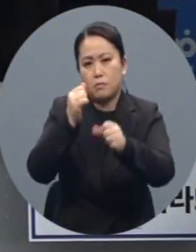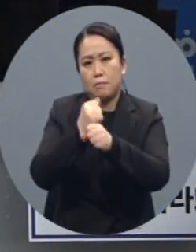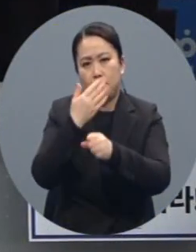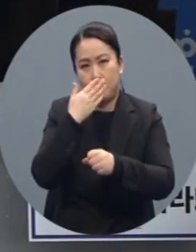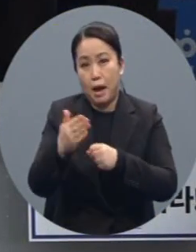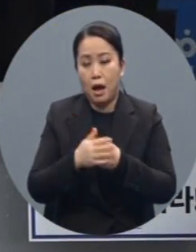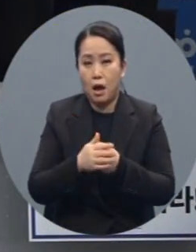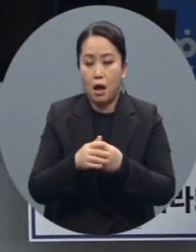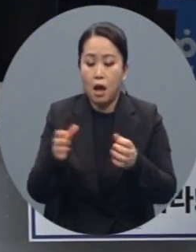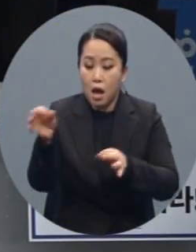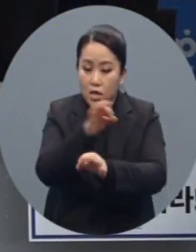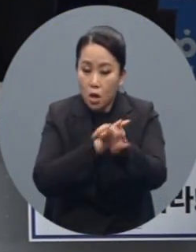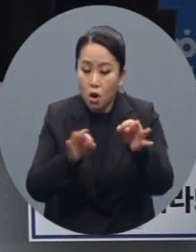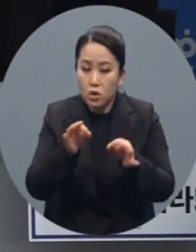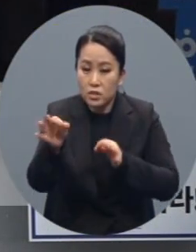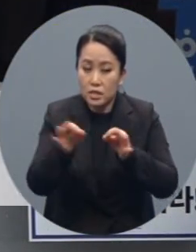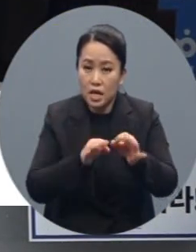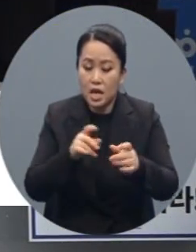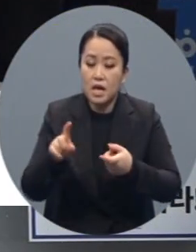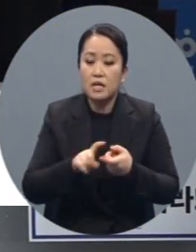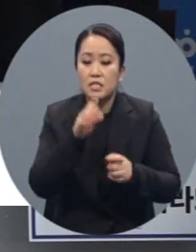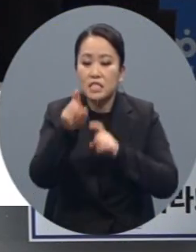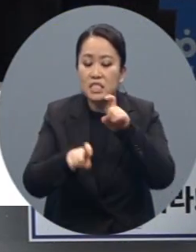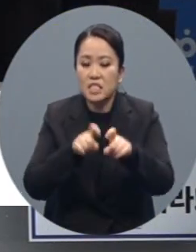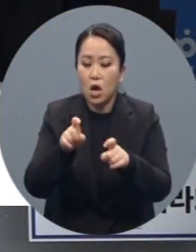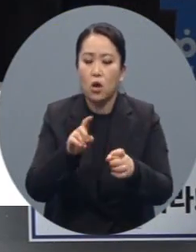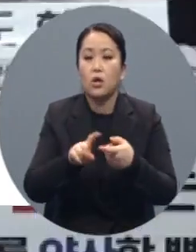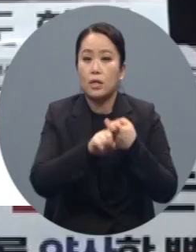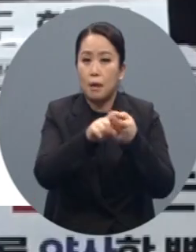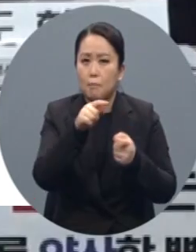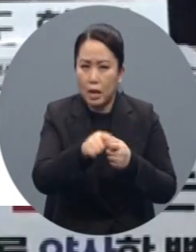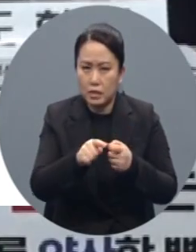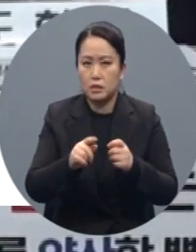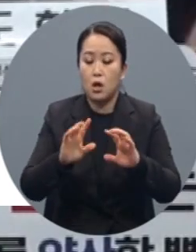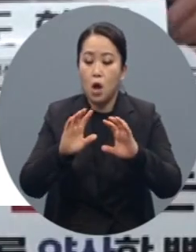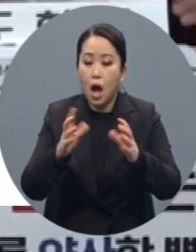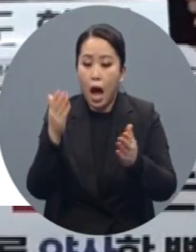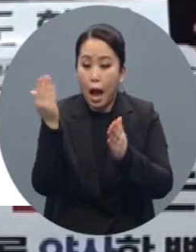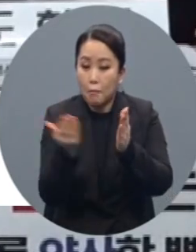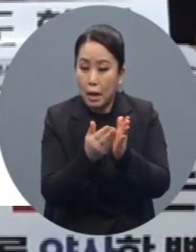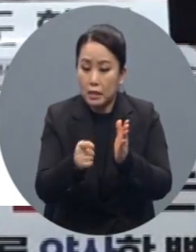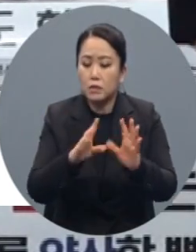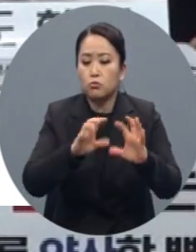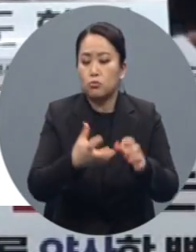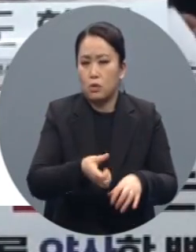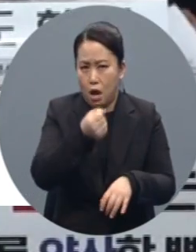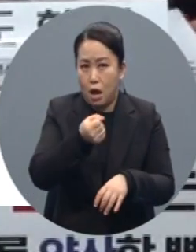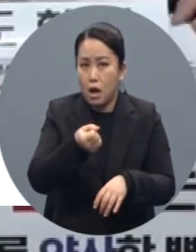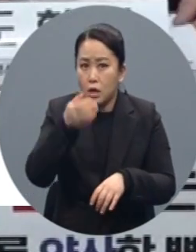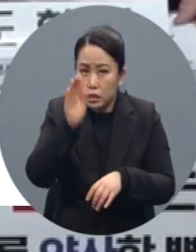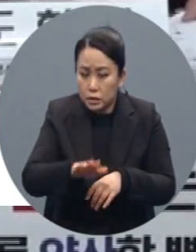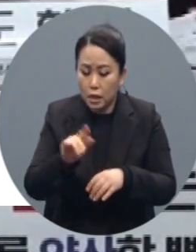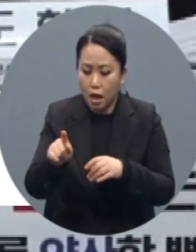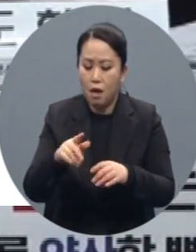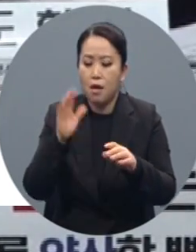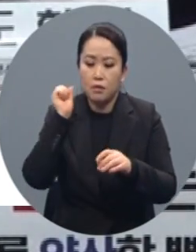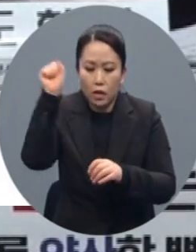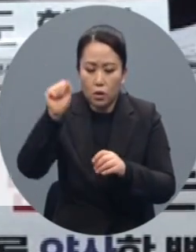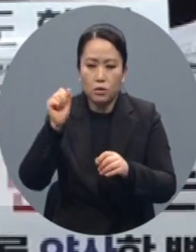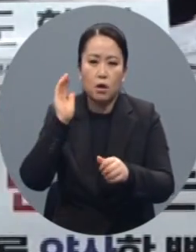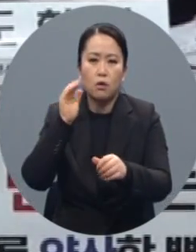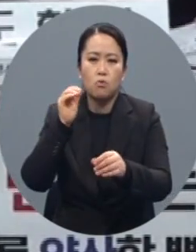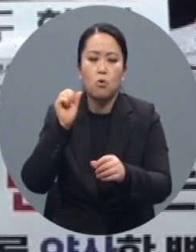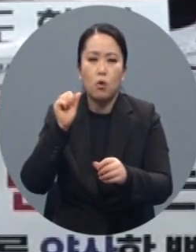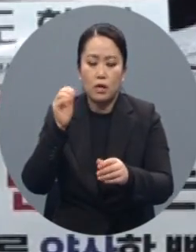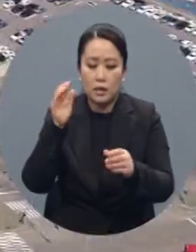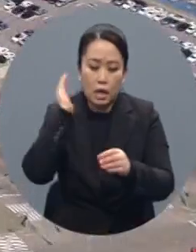경실련은 항만이 국가시설인 데다 공공성이 큰 만큼 해보자 대선 후보들이 책임지고 항만 법을 제 개정해야 한다고